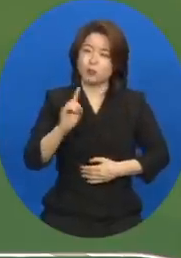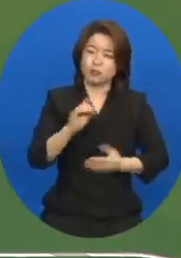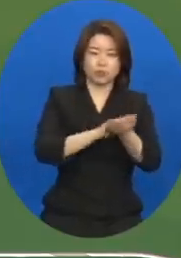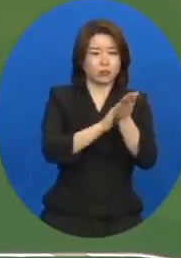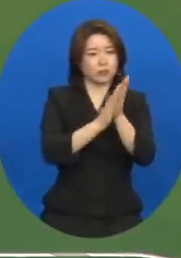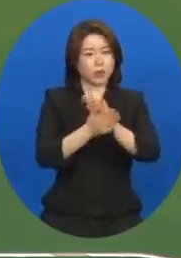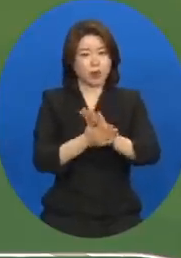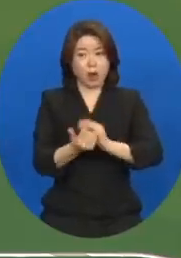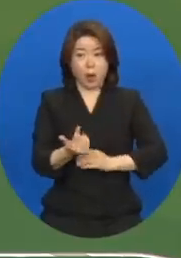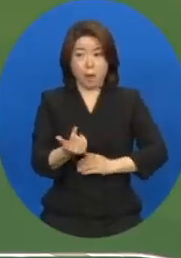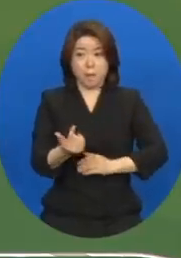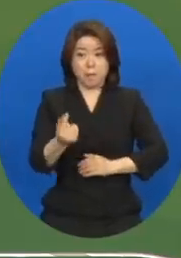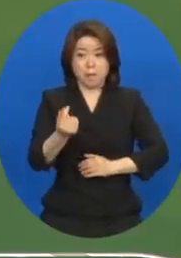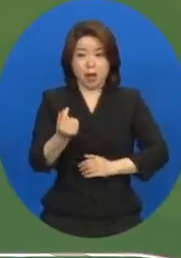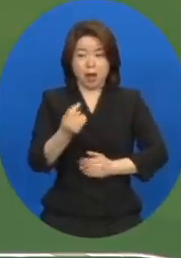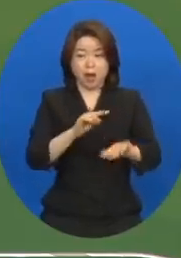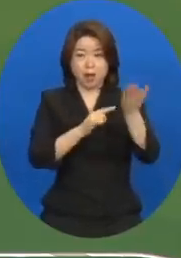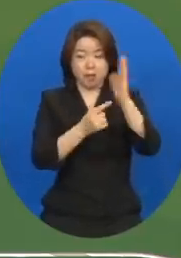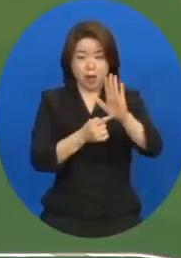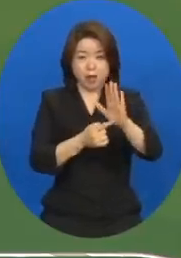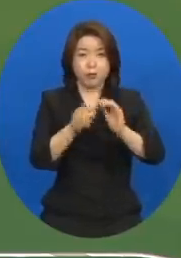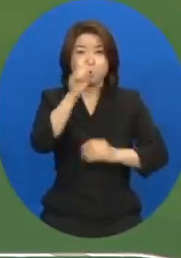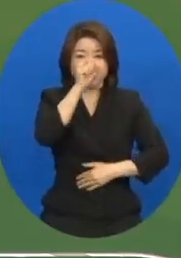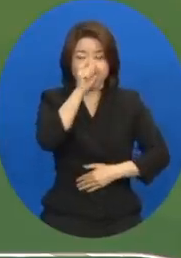즉시 일어나면 얼마나 좋습니까?